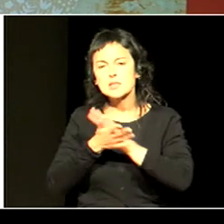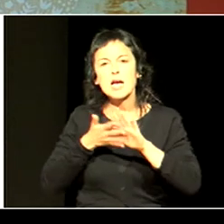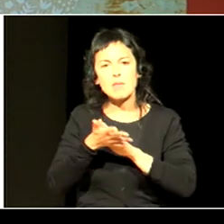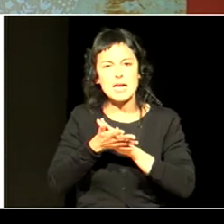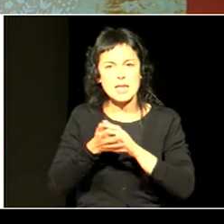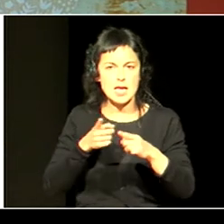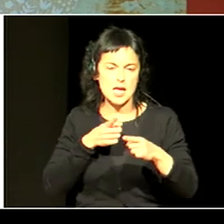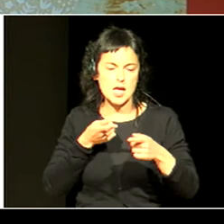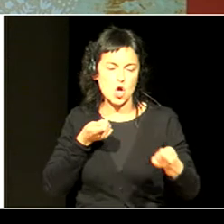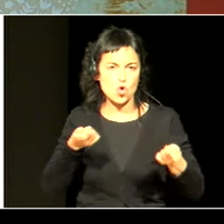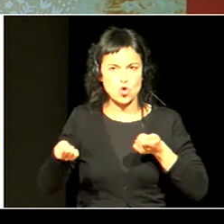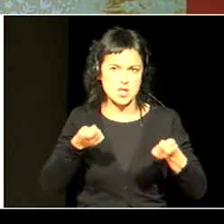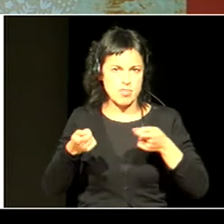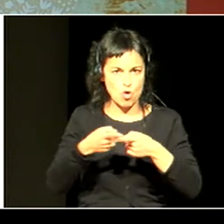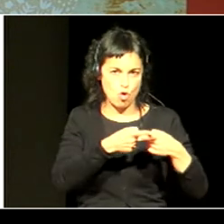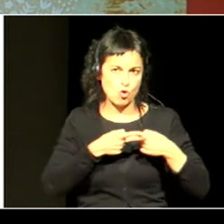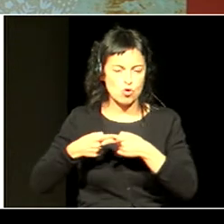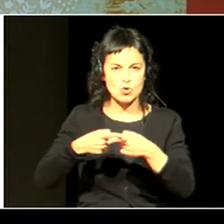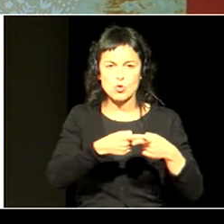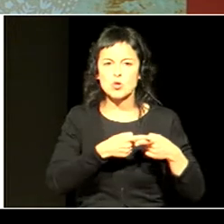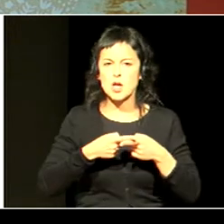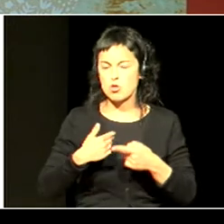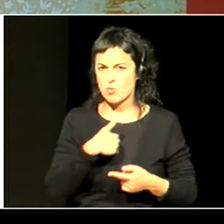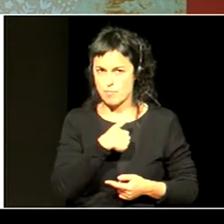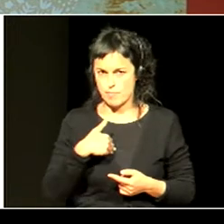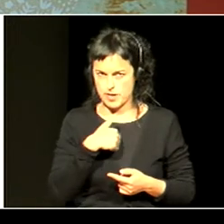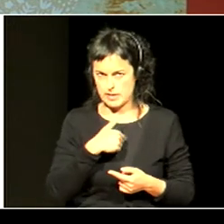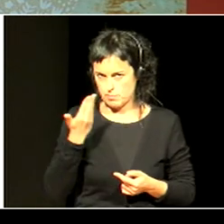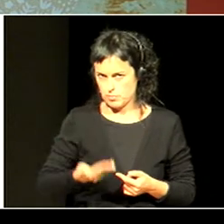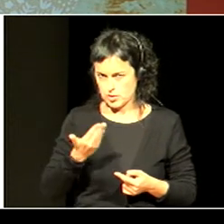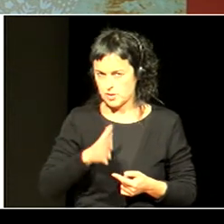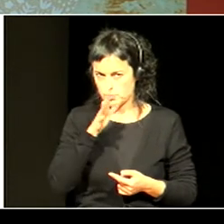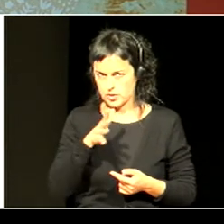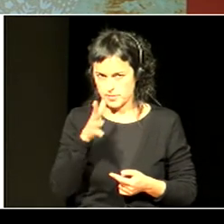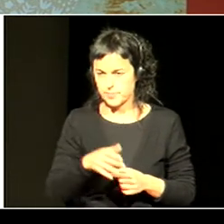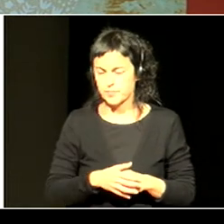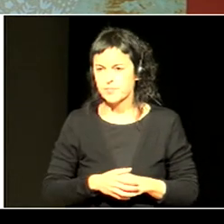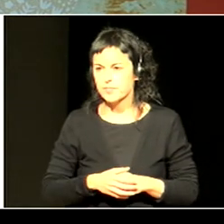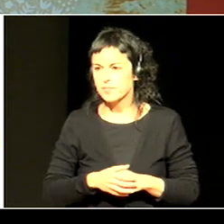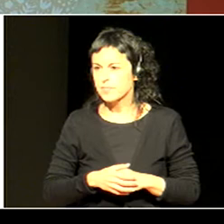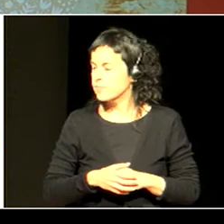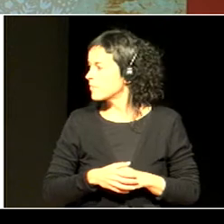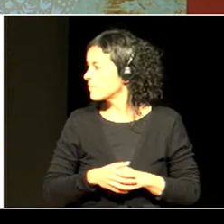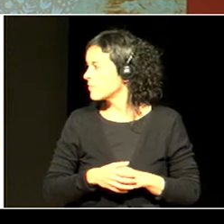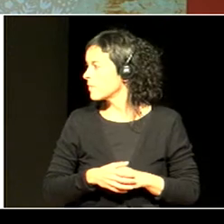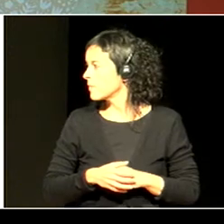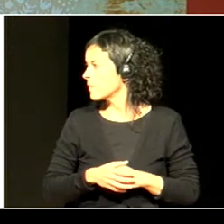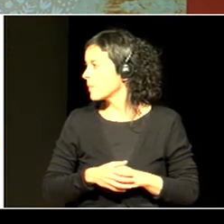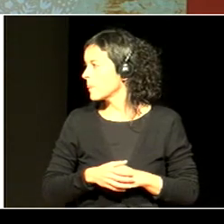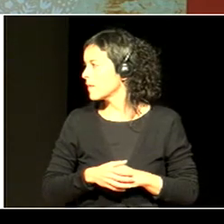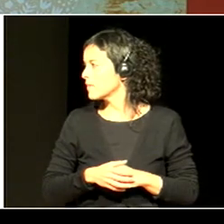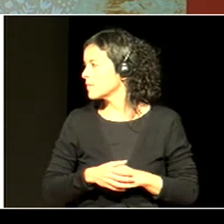garrantziara. Eta orduan, koordinazio paperan garrantziaz hitz egiten degunean, zein da arduradunaren